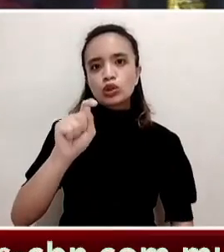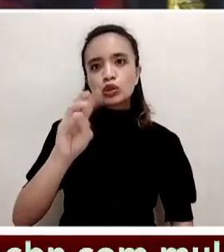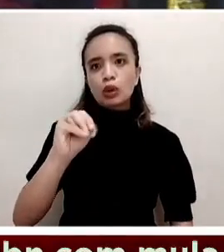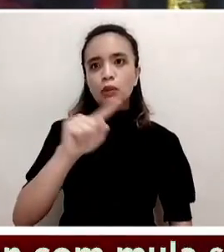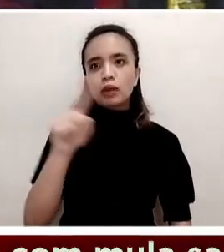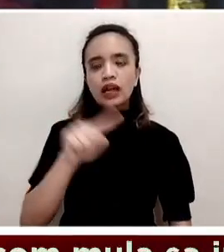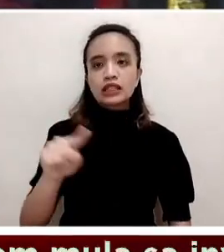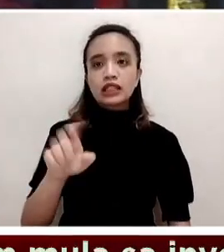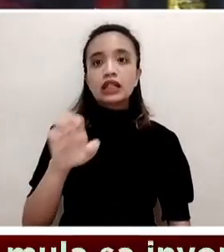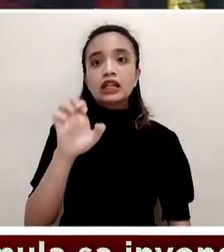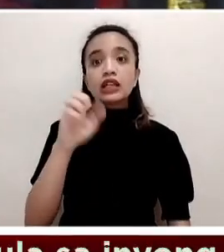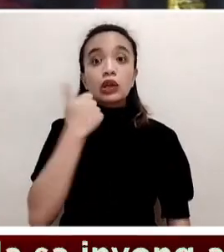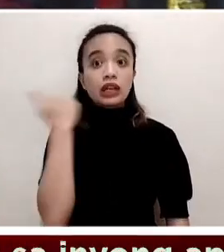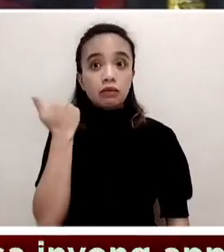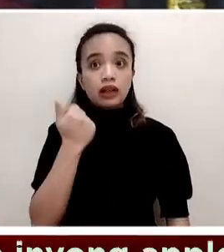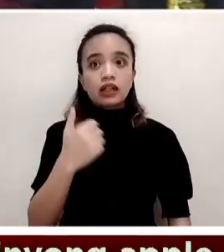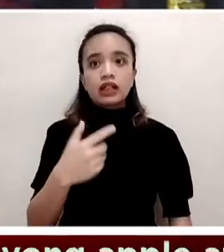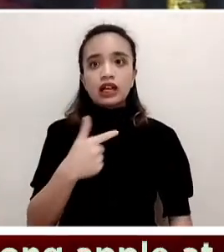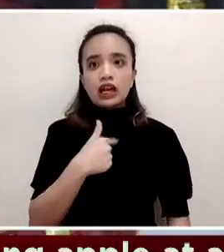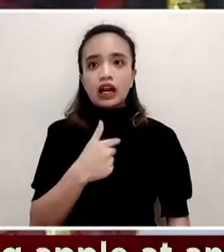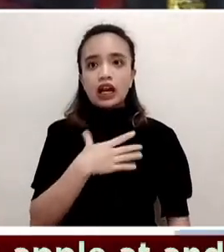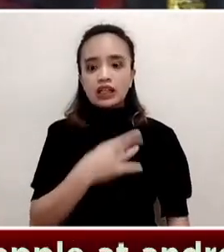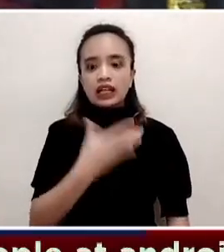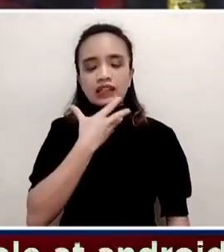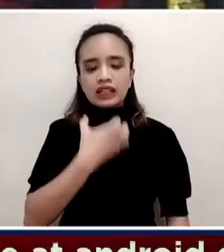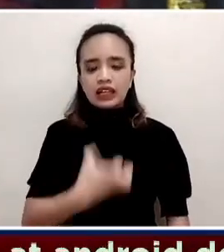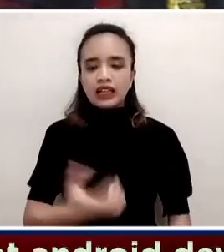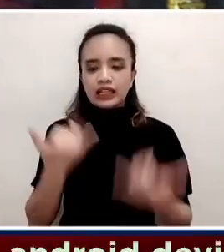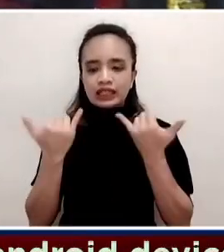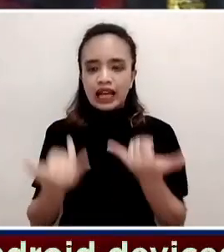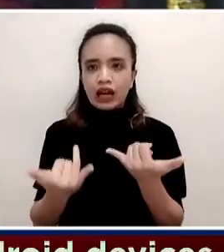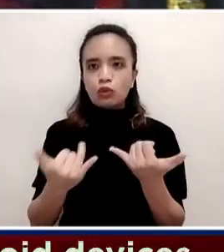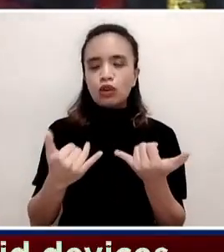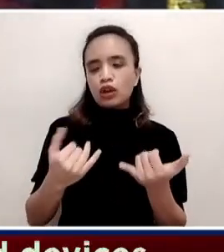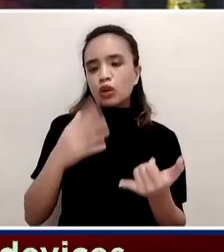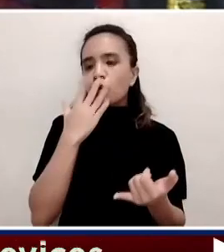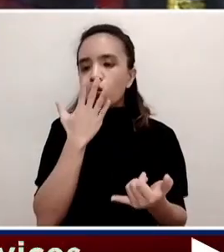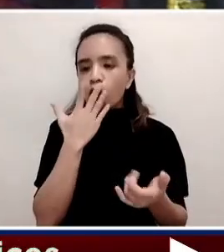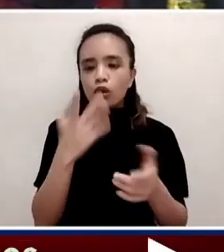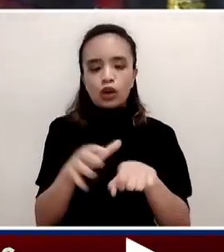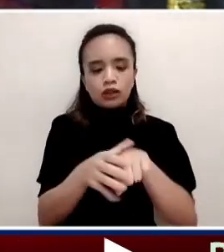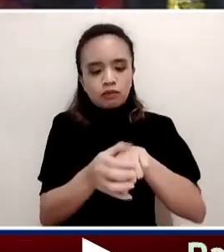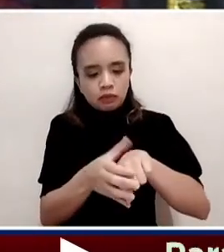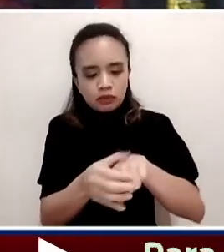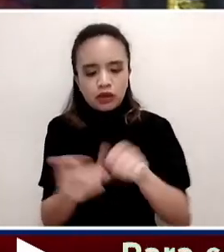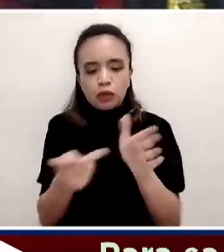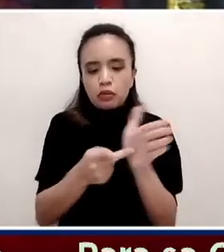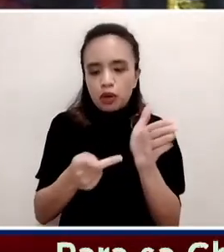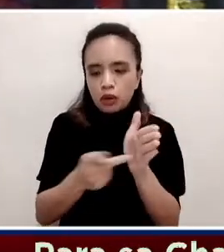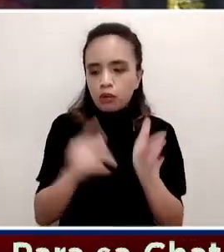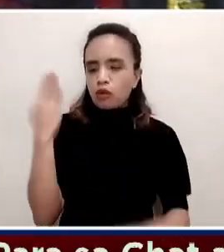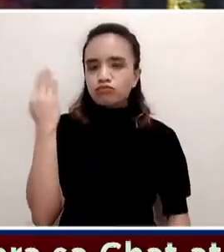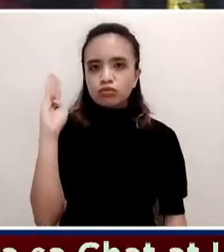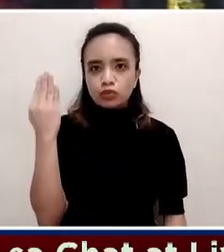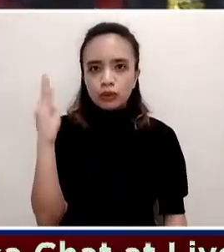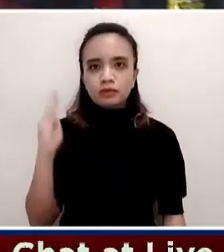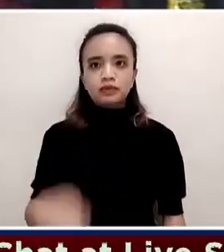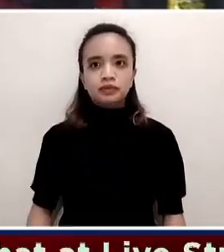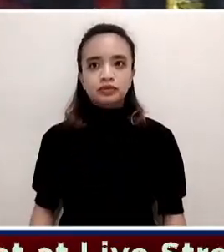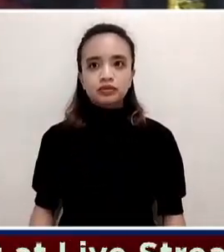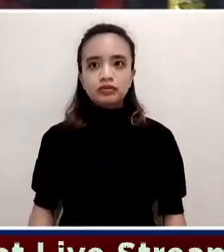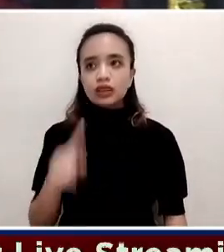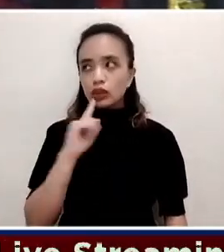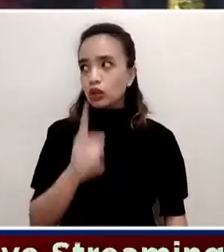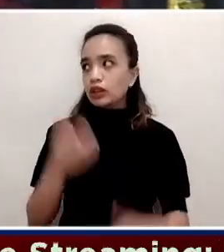nagko-collect na ang gusto ko Santa Claus ko ngayon. Ang motif ko is kulay purple or kulay blue. Ibang motif nila yung Santa Claus. Dadalin